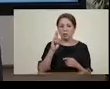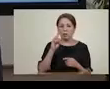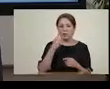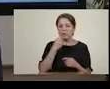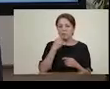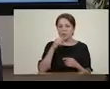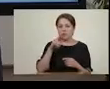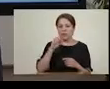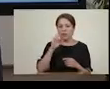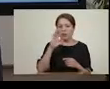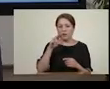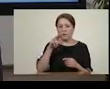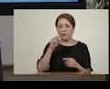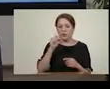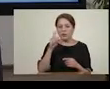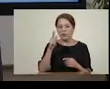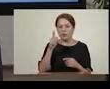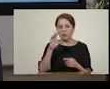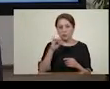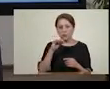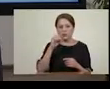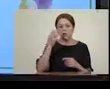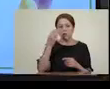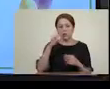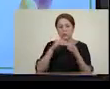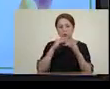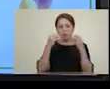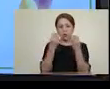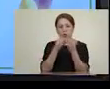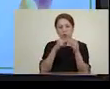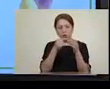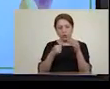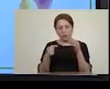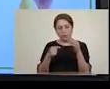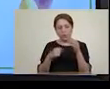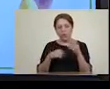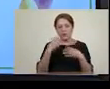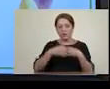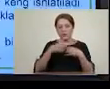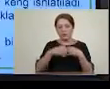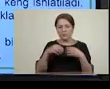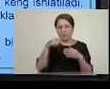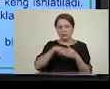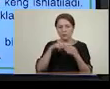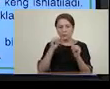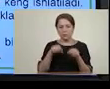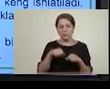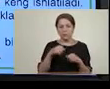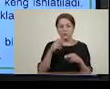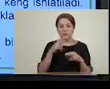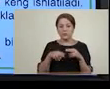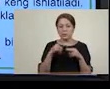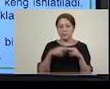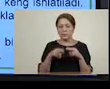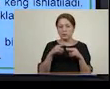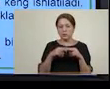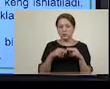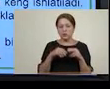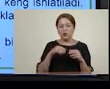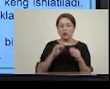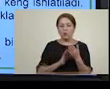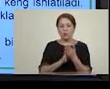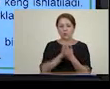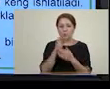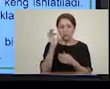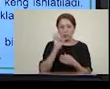sabzi, sholg'om, karam kabi o'simliklarni kiritamiz. Shu o'rinda sabzi o'simligi haqida qiziqarli